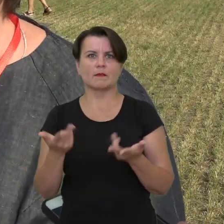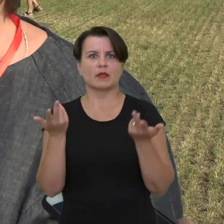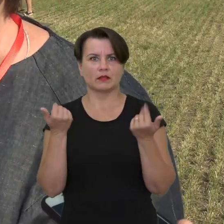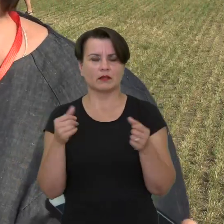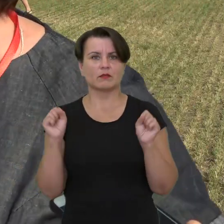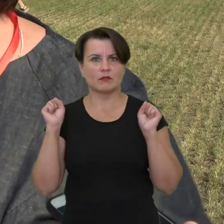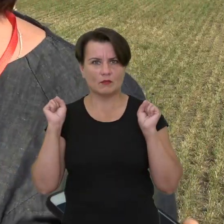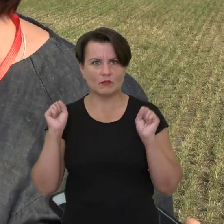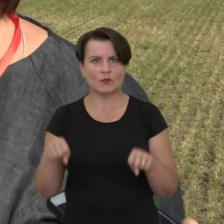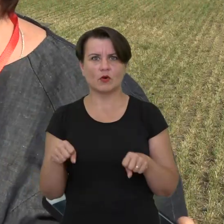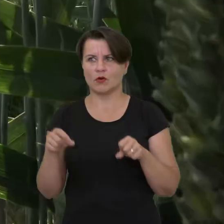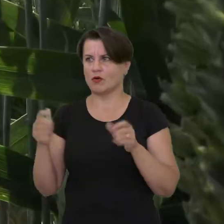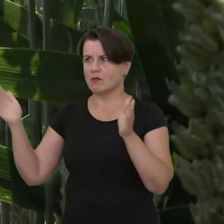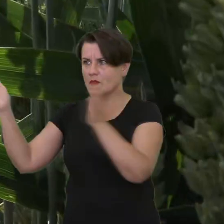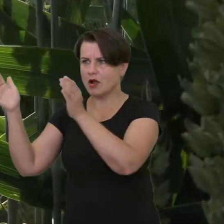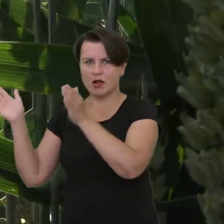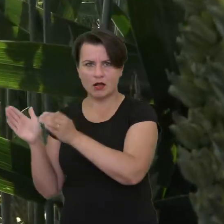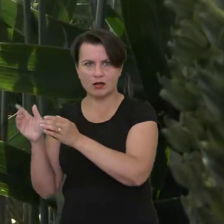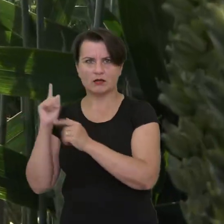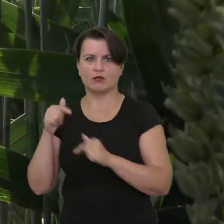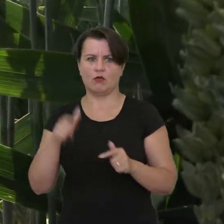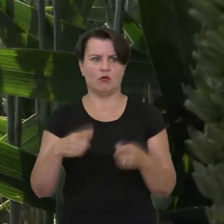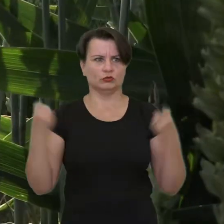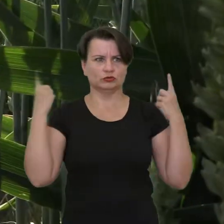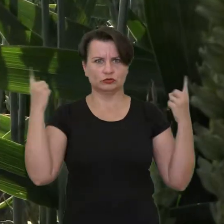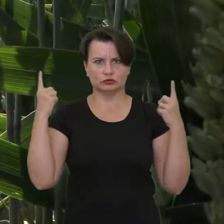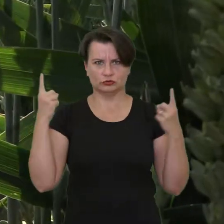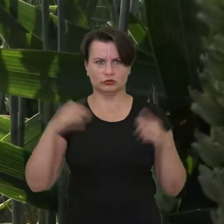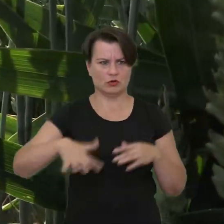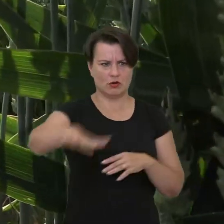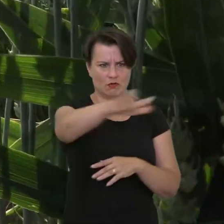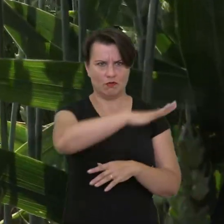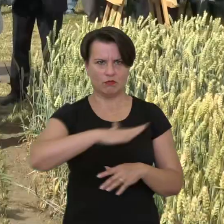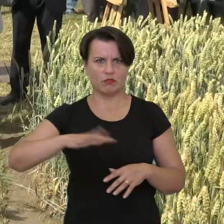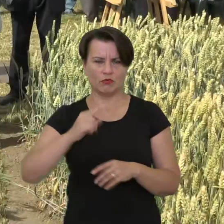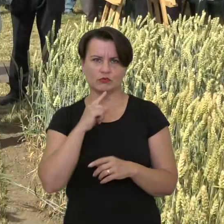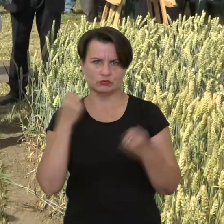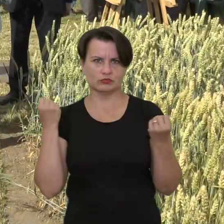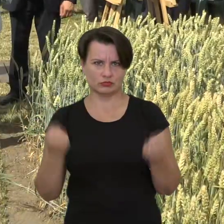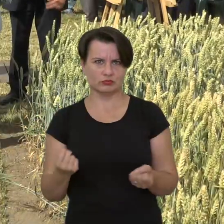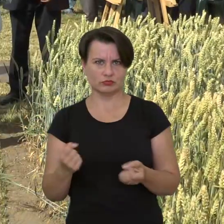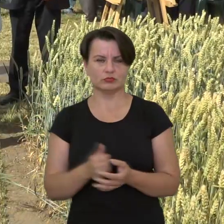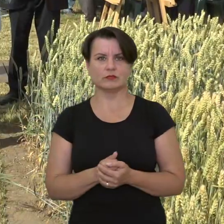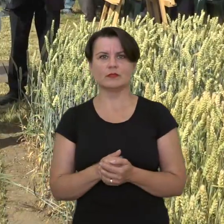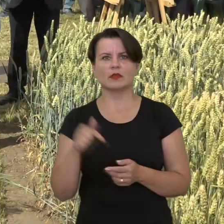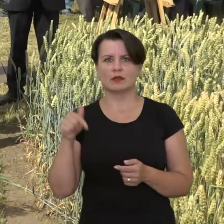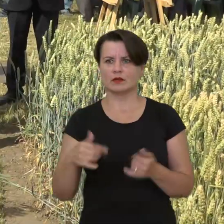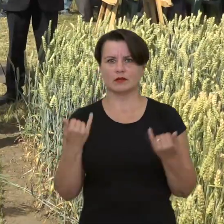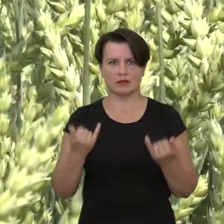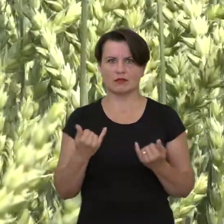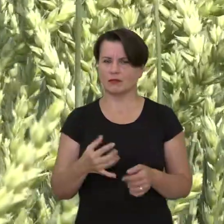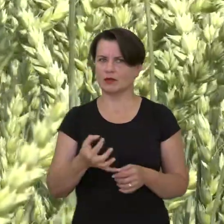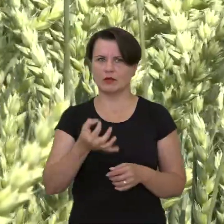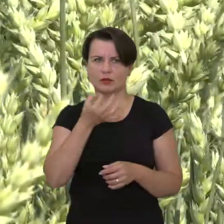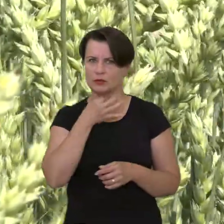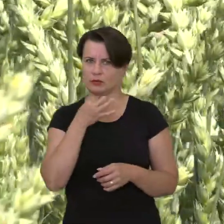bet tai galima padaryti mažuose laukuose, bet dideliuose laukuose iš vis tiek yra tai sunku ir turbūt kol